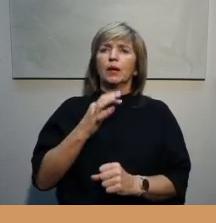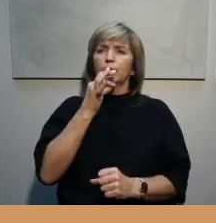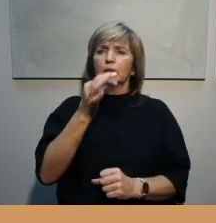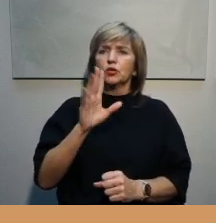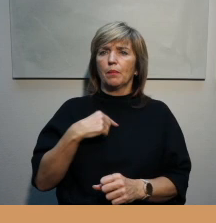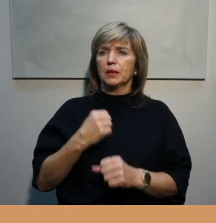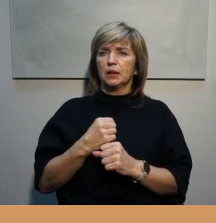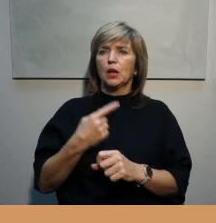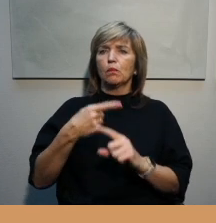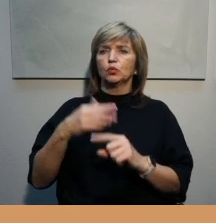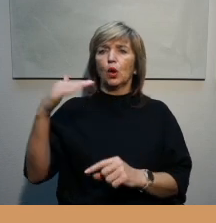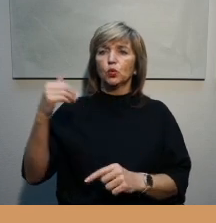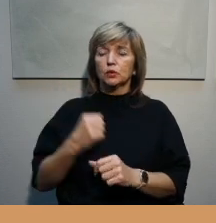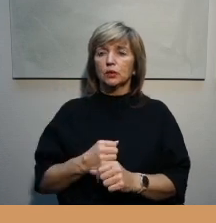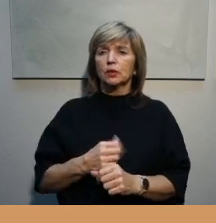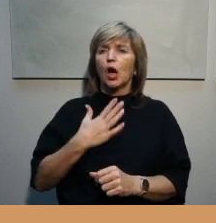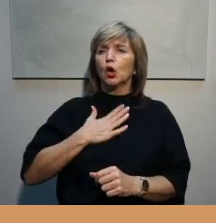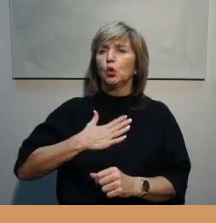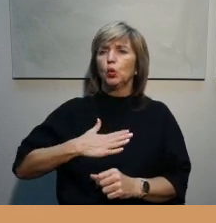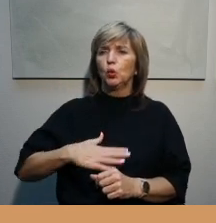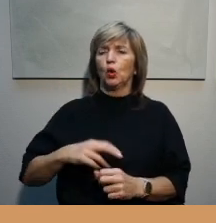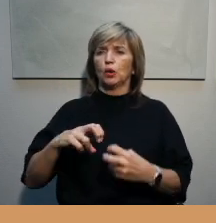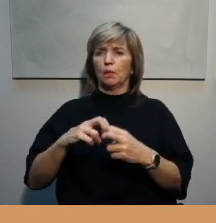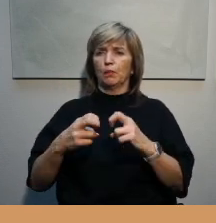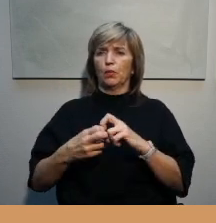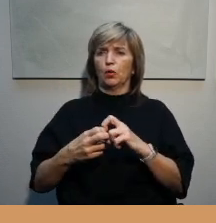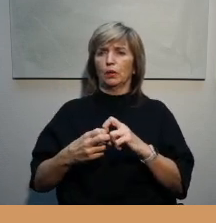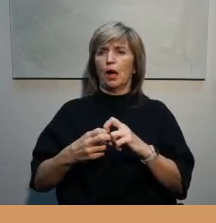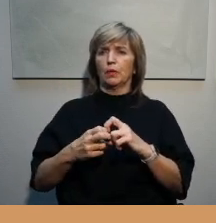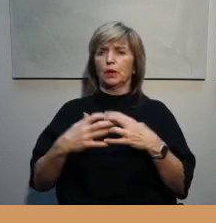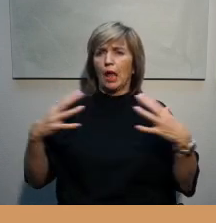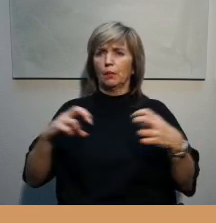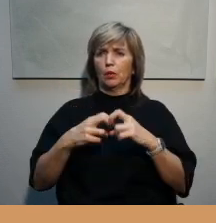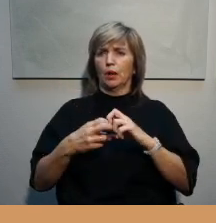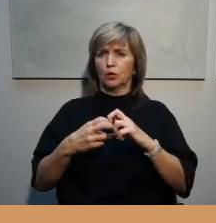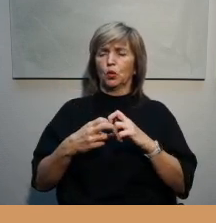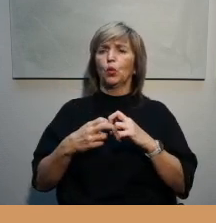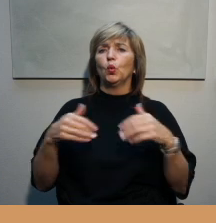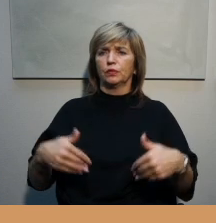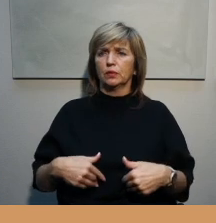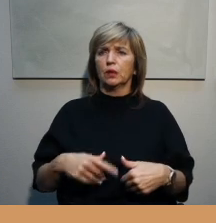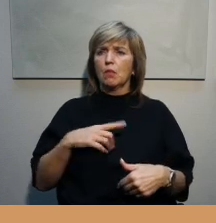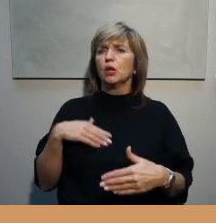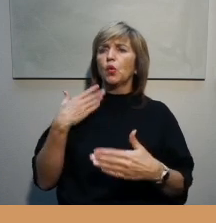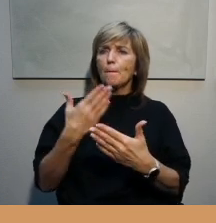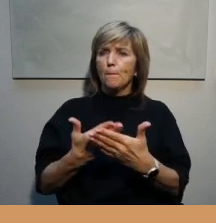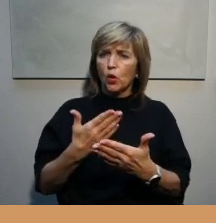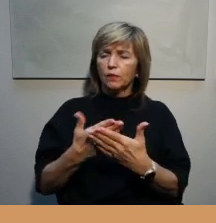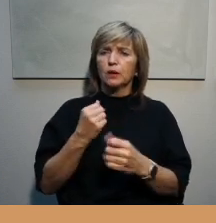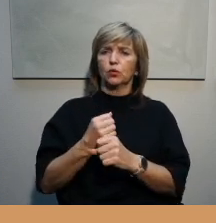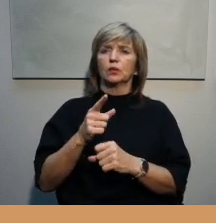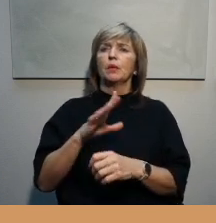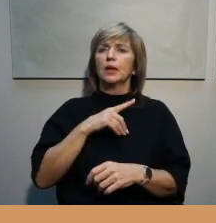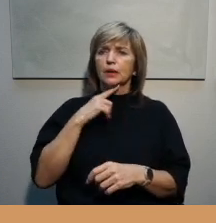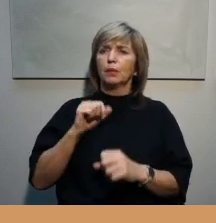mēs strādājam ar pusauģiem ar ļoti izaicinošu un sarežģītu uzvedību, mēs to darām motivēti, mēs